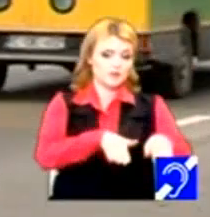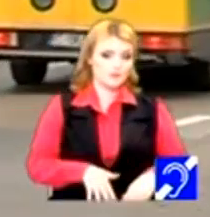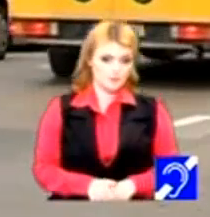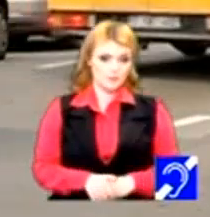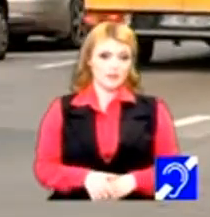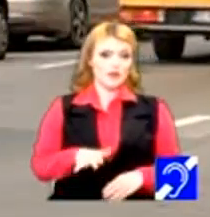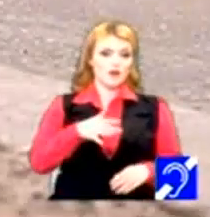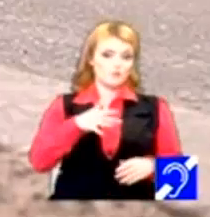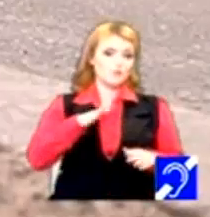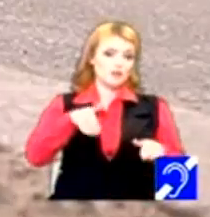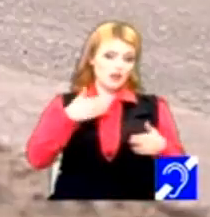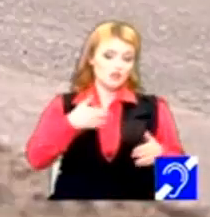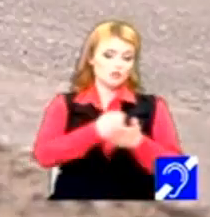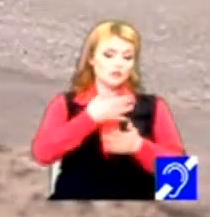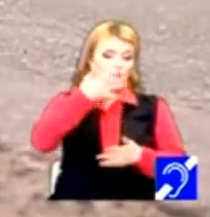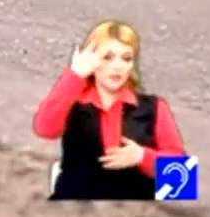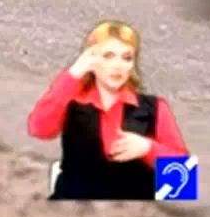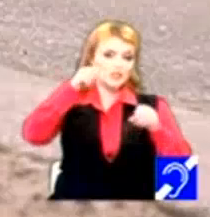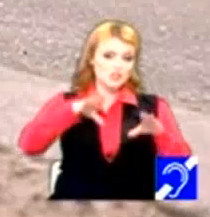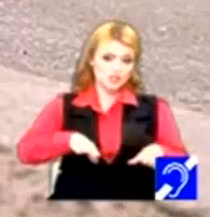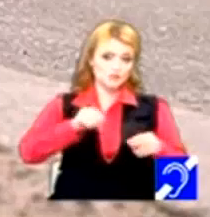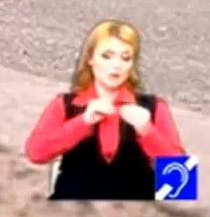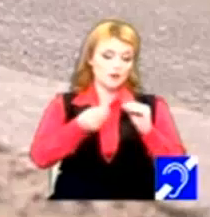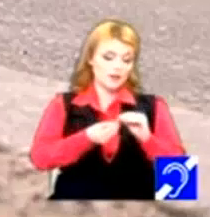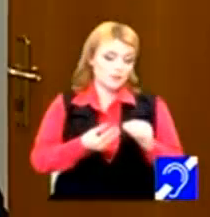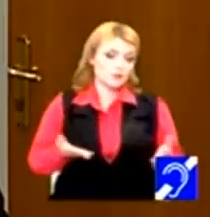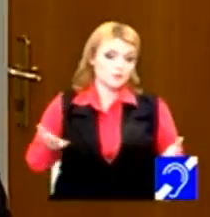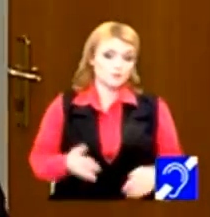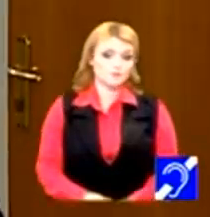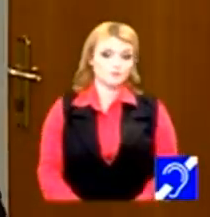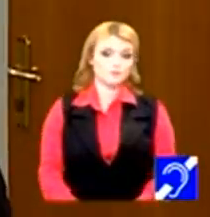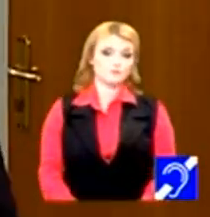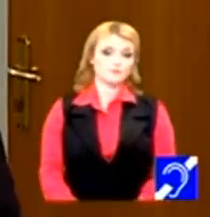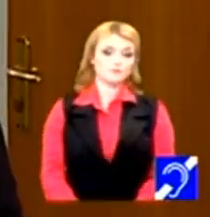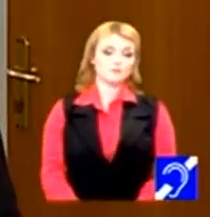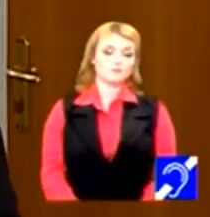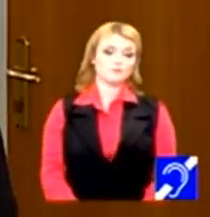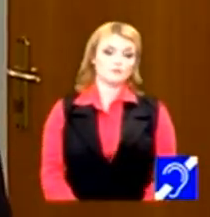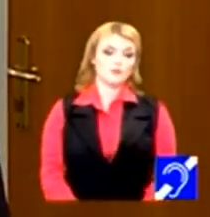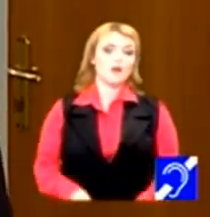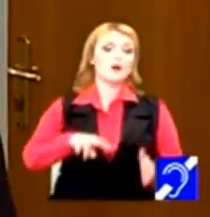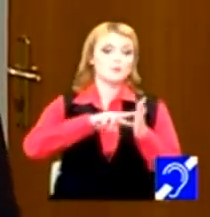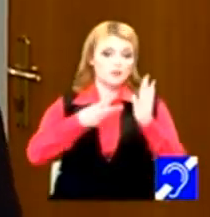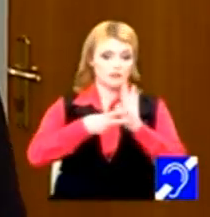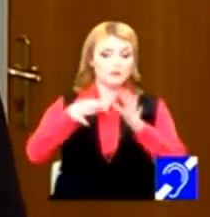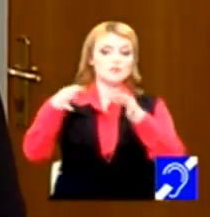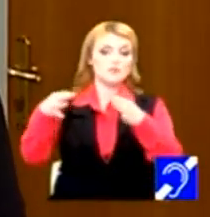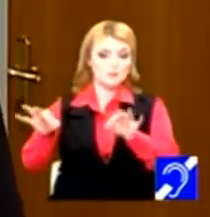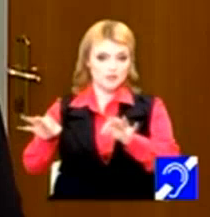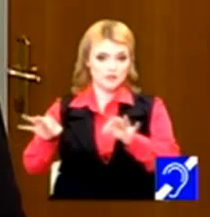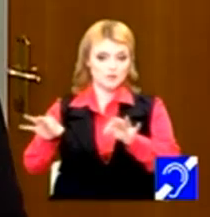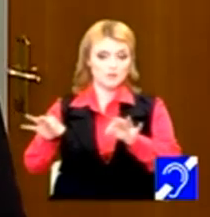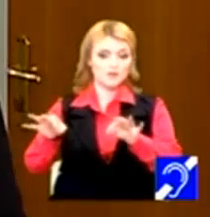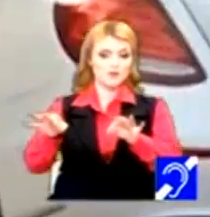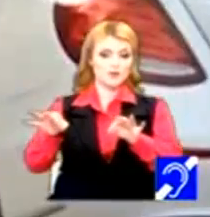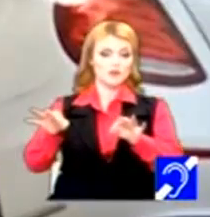la vară să creeze benzi de trafic destinate doar pentru transportul public. Planificăm să eliberăm de